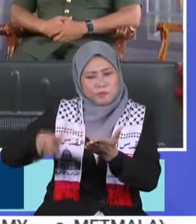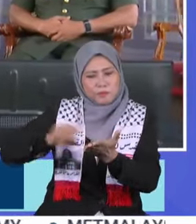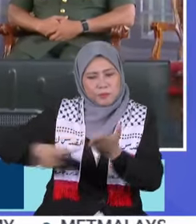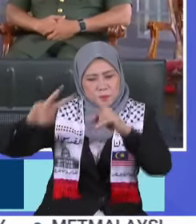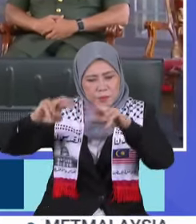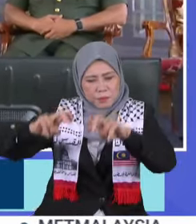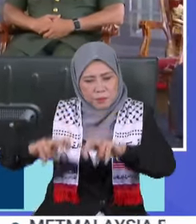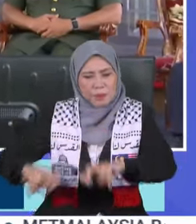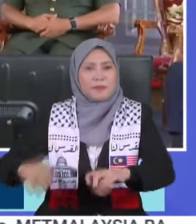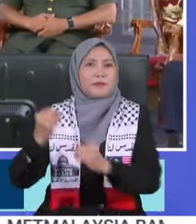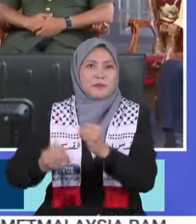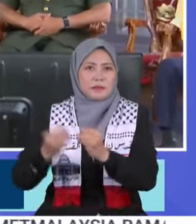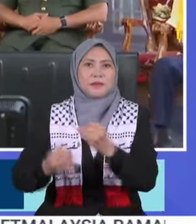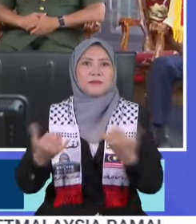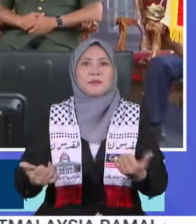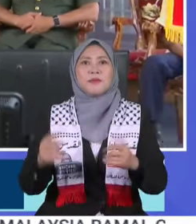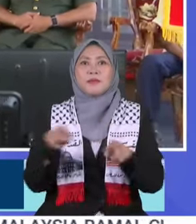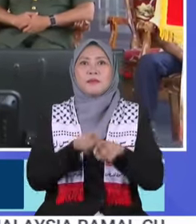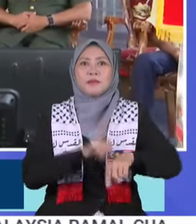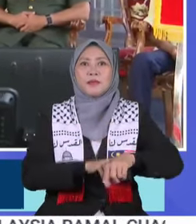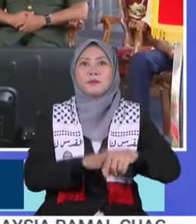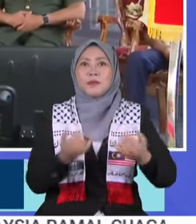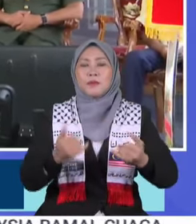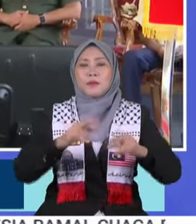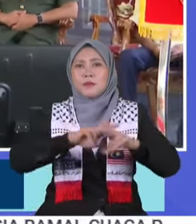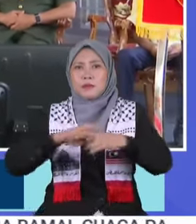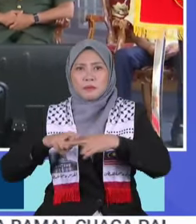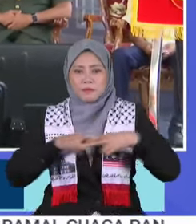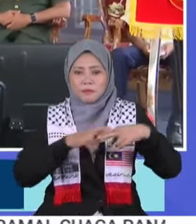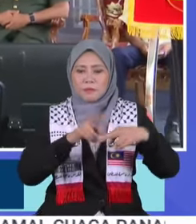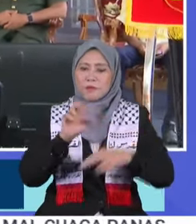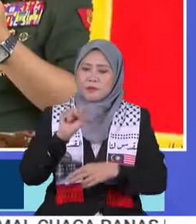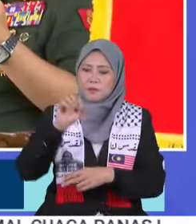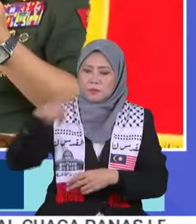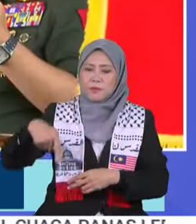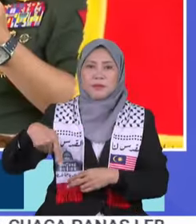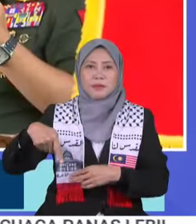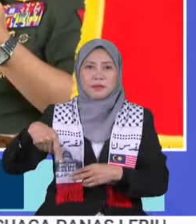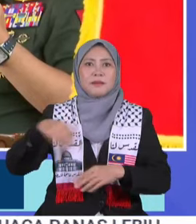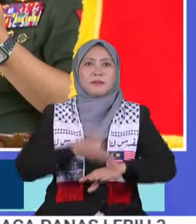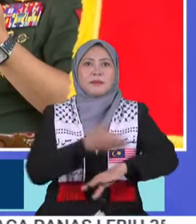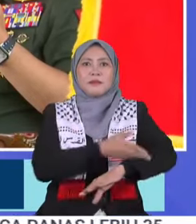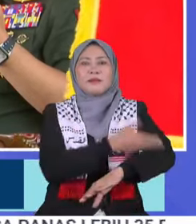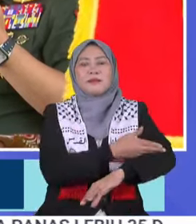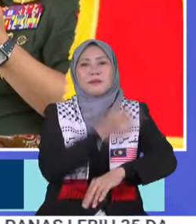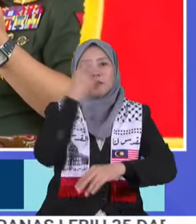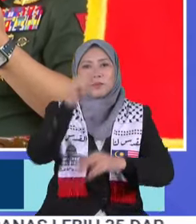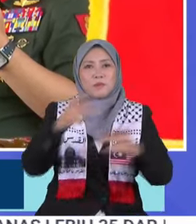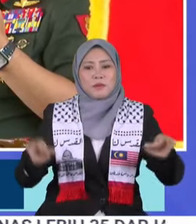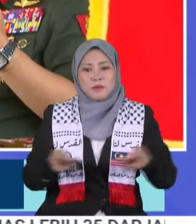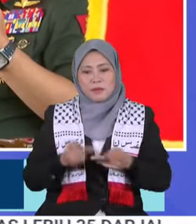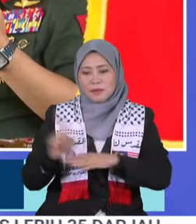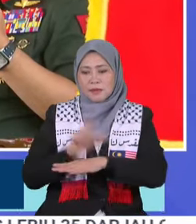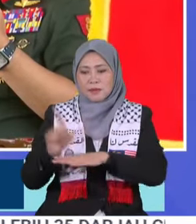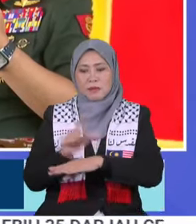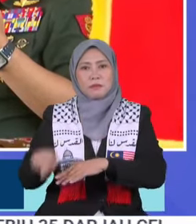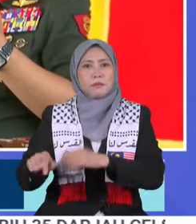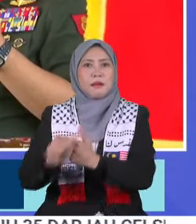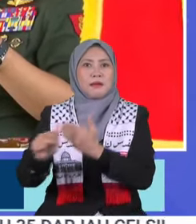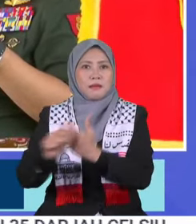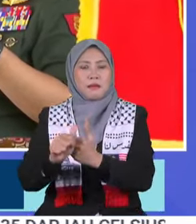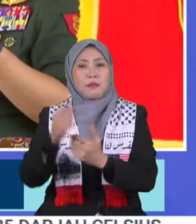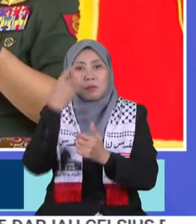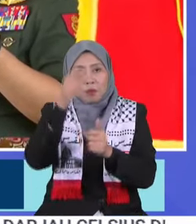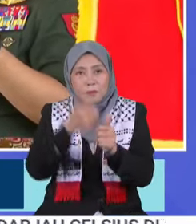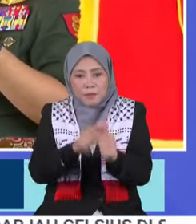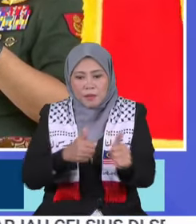memuktamadkan hasil siasatan. Dalam masa yang sama, memperbaiki prosedur operasi standard SOP instalasi kawasan latihan berisiko tinggi